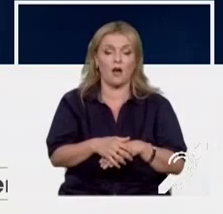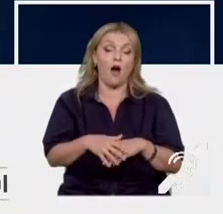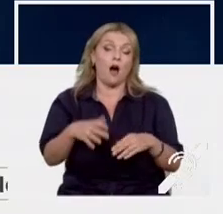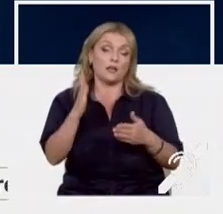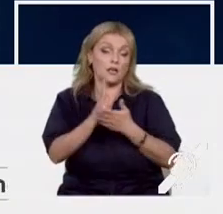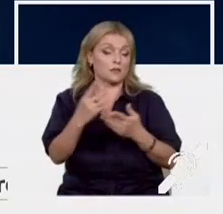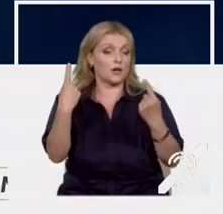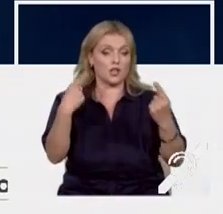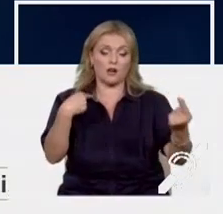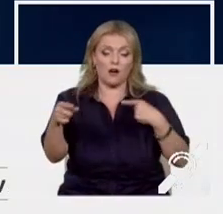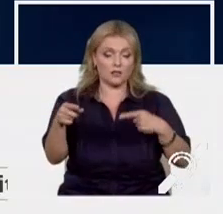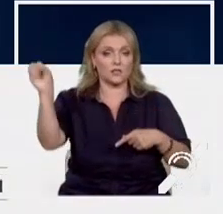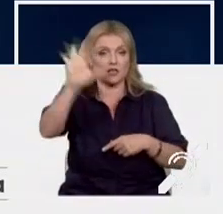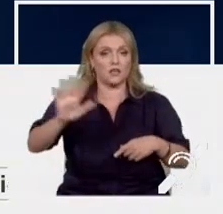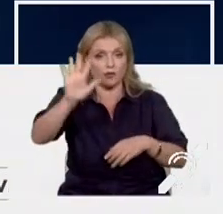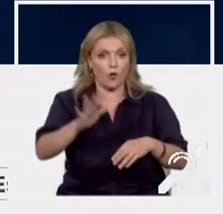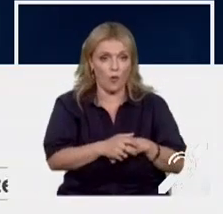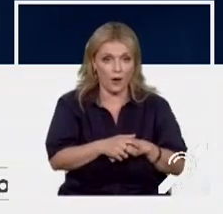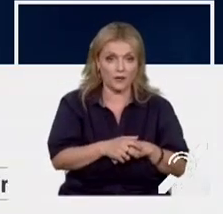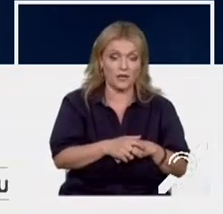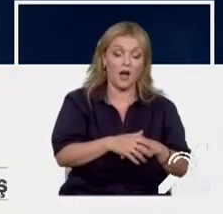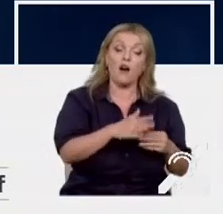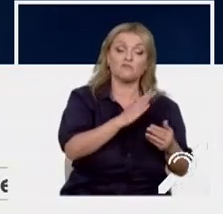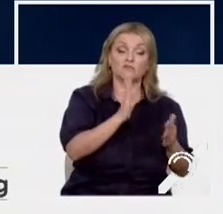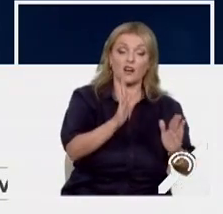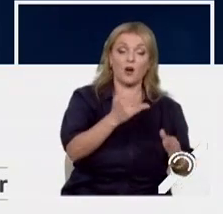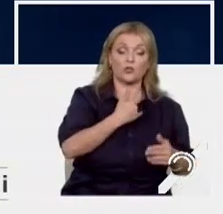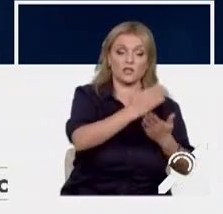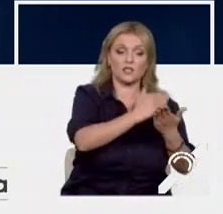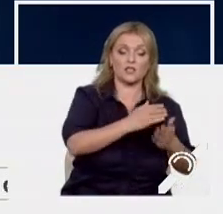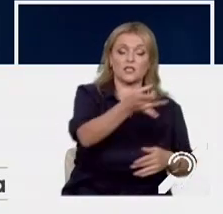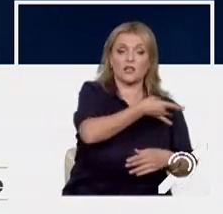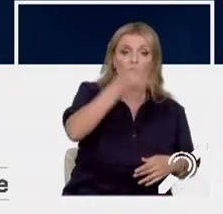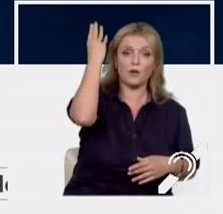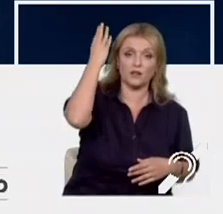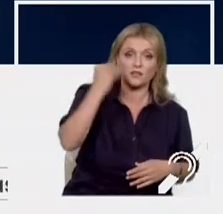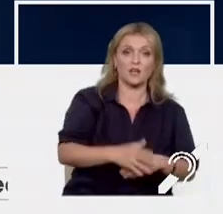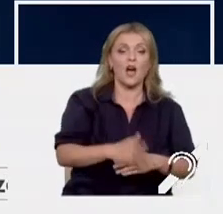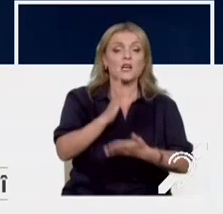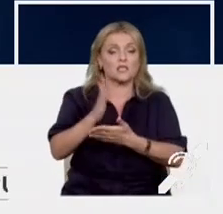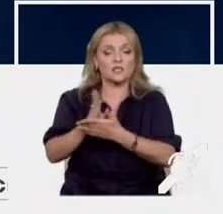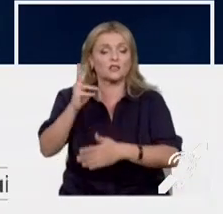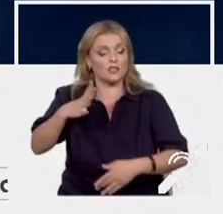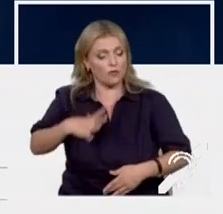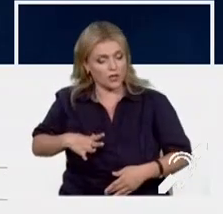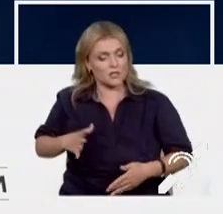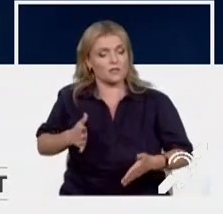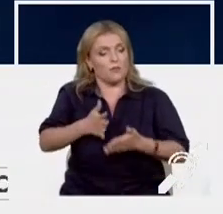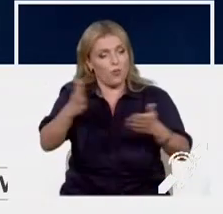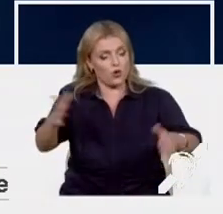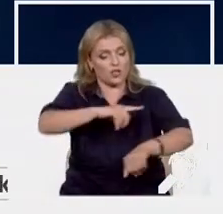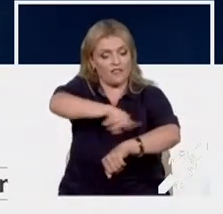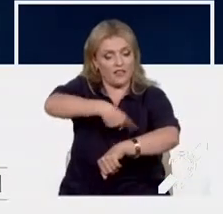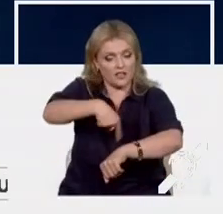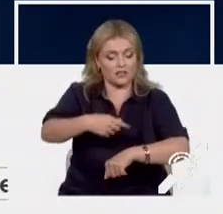egalitate cu alte țări din Europa de Est. Dincolo de statistici, însă, unii angajați sunt nevoiți să lucreze mai mult, ceea ce poate avea